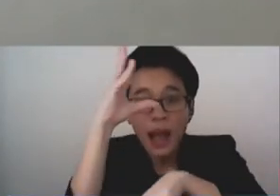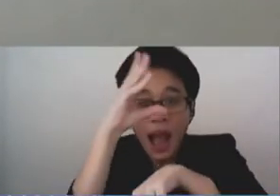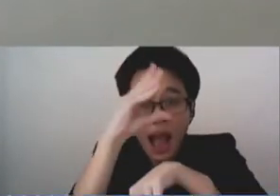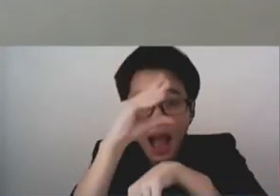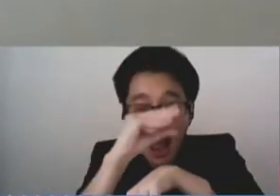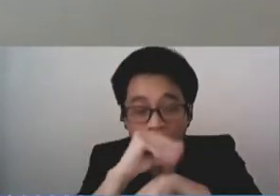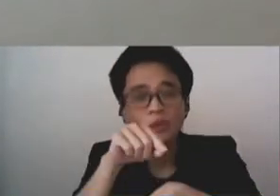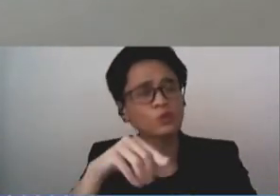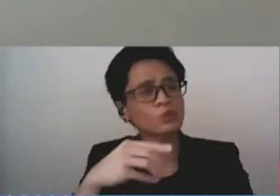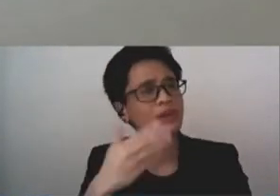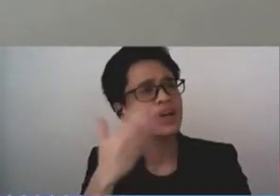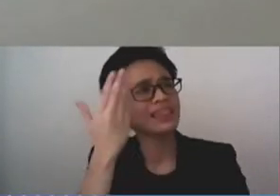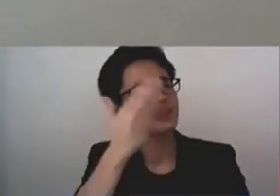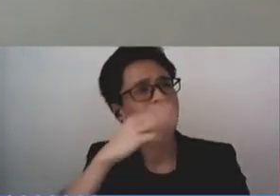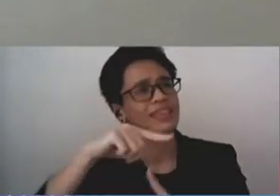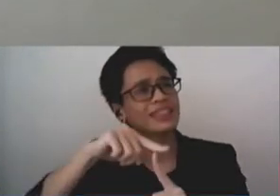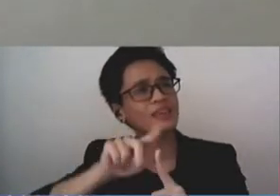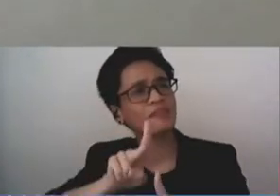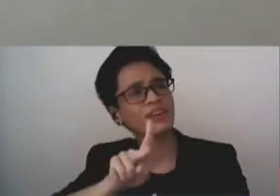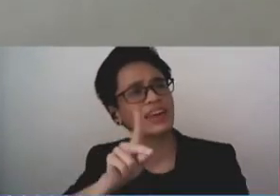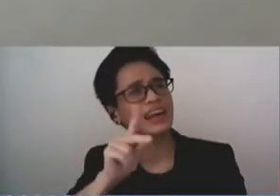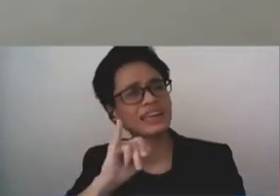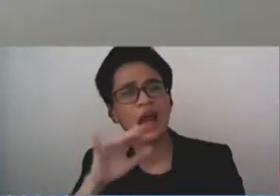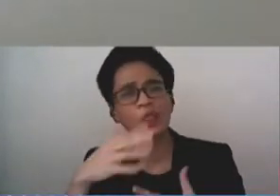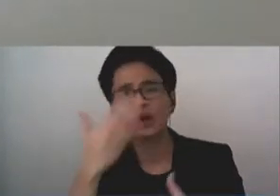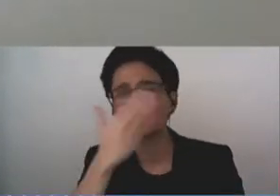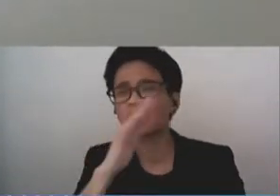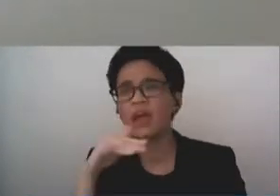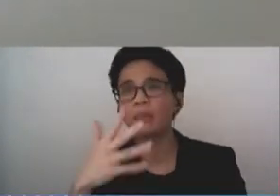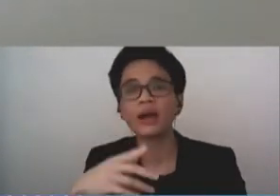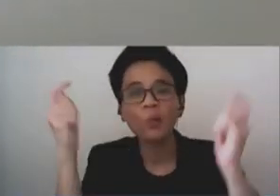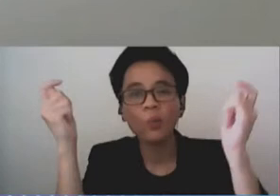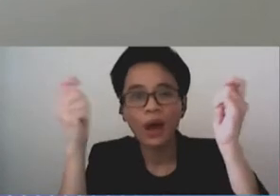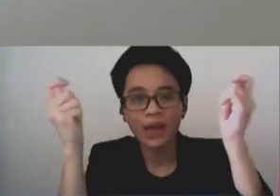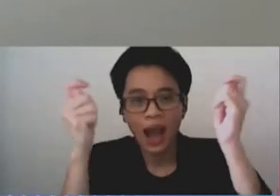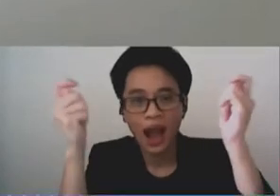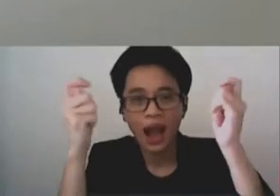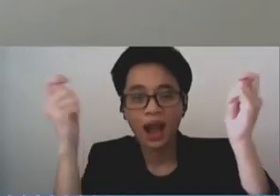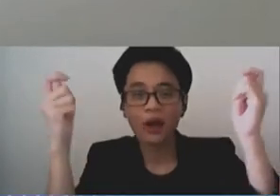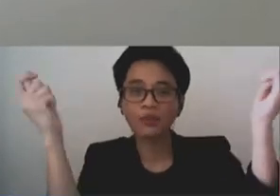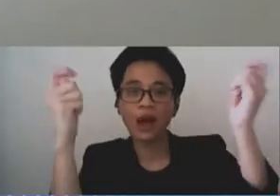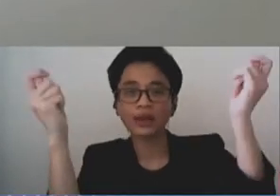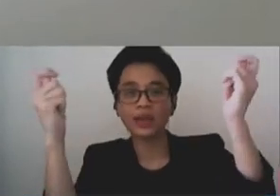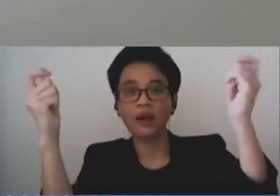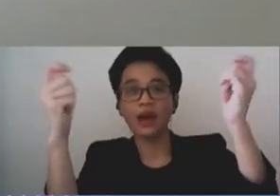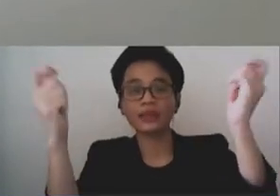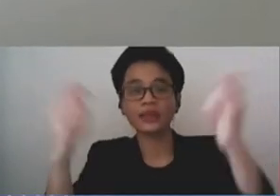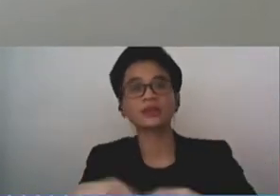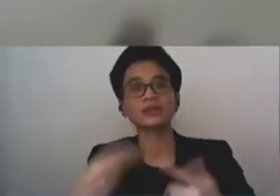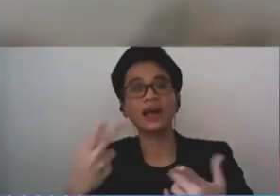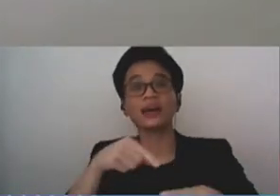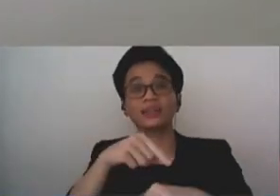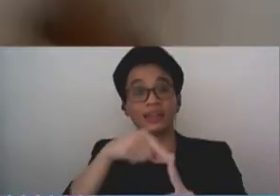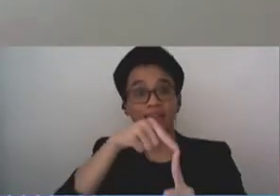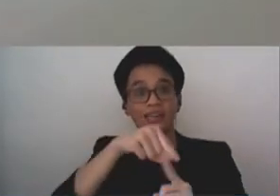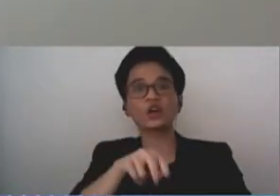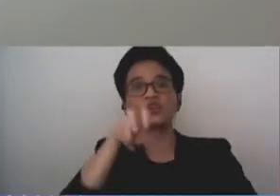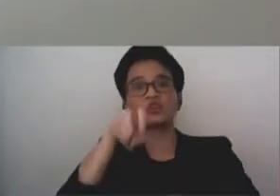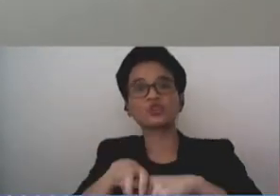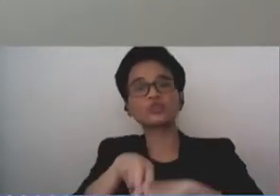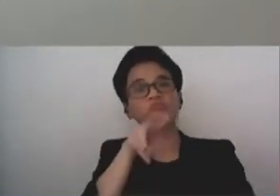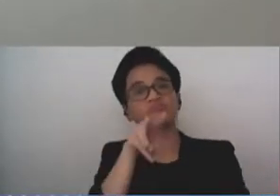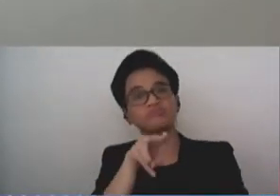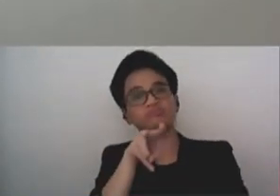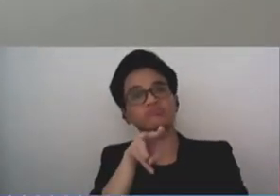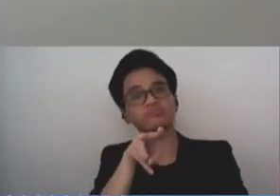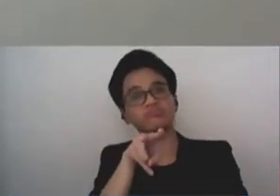lokal itu kan ada wayang tuh tengah malam. Nah itu nonton wayang, duduk, nanti wayangnya selesai baru tidur. Jadi bangun tidur, bangun,